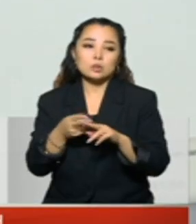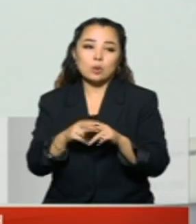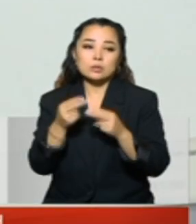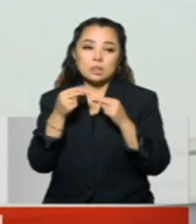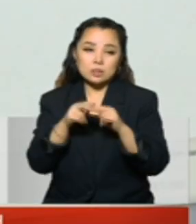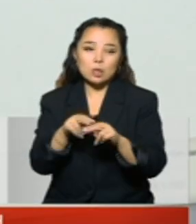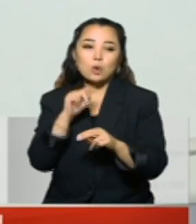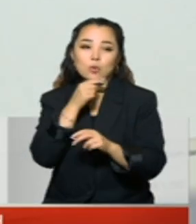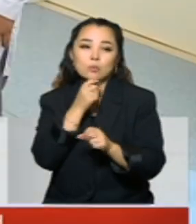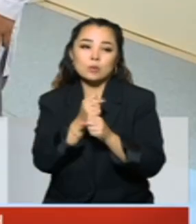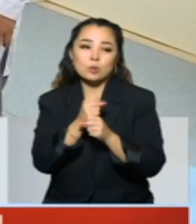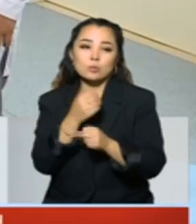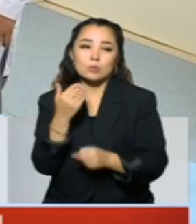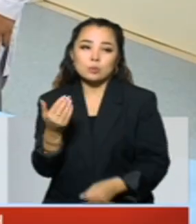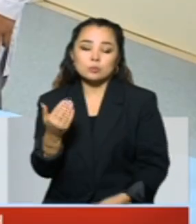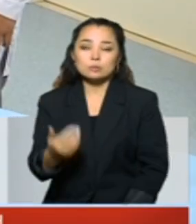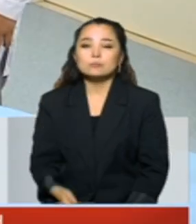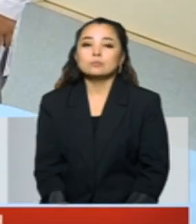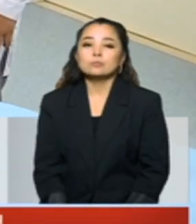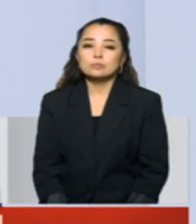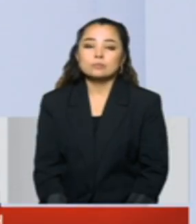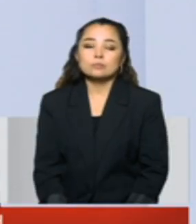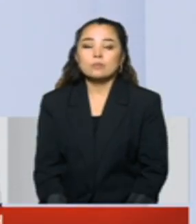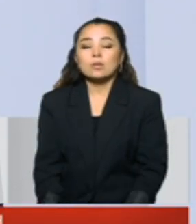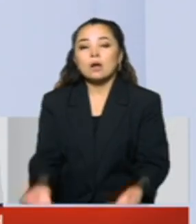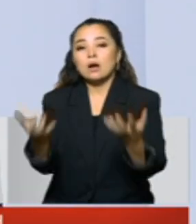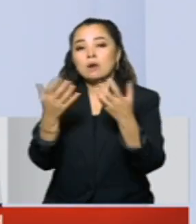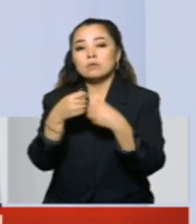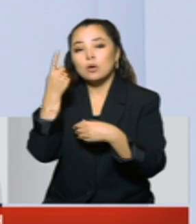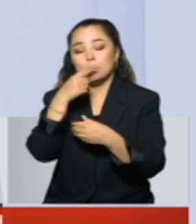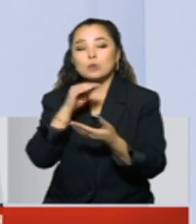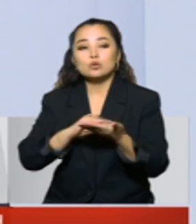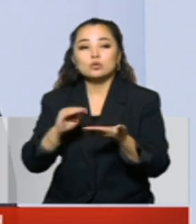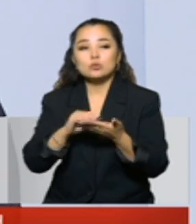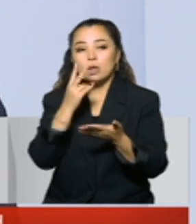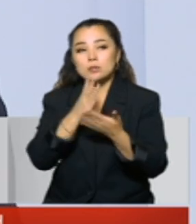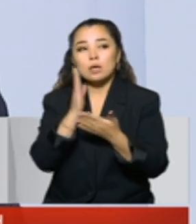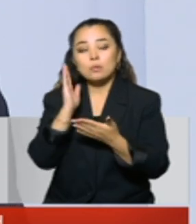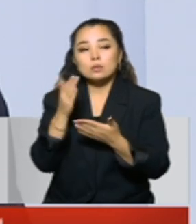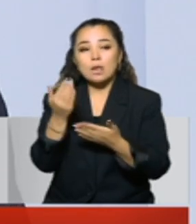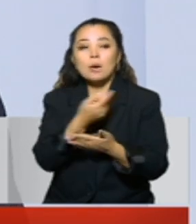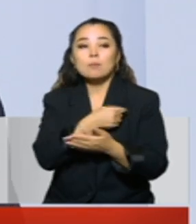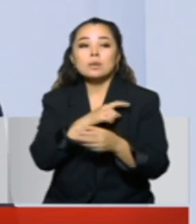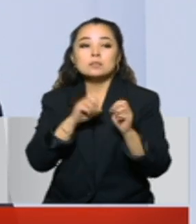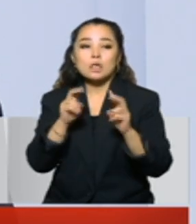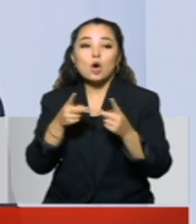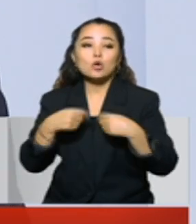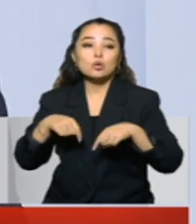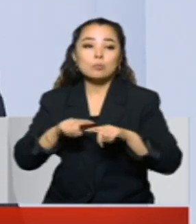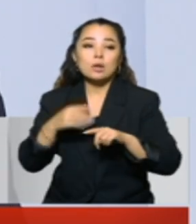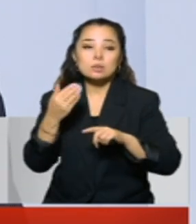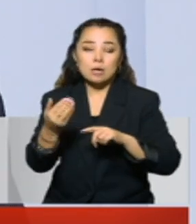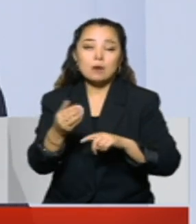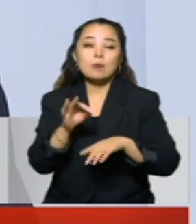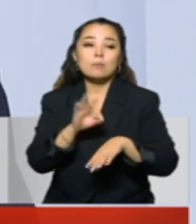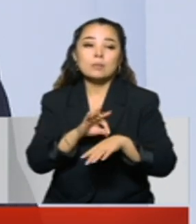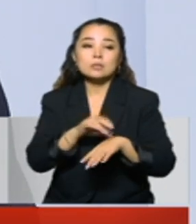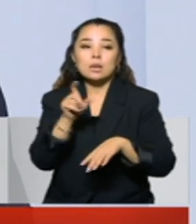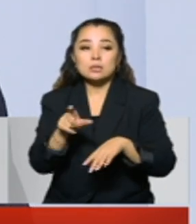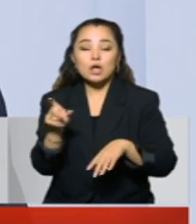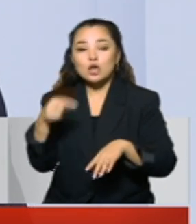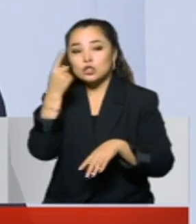қаржыны үнемдеу. Автомат түрде жазылып отыратын болады. Ол тек қана медициналық ұйымға және пациенттің